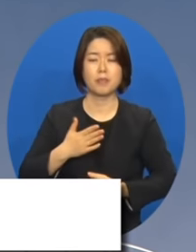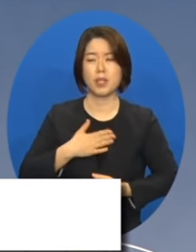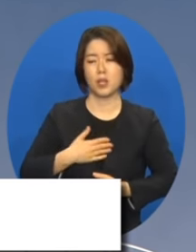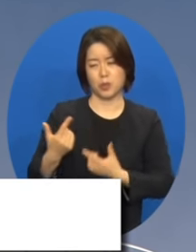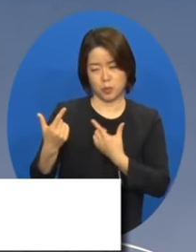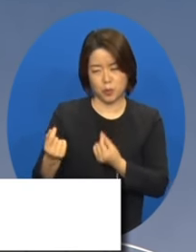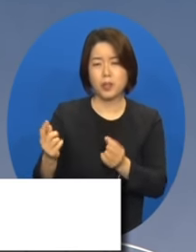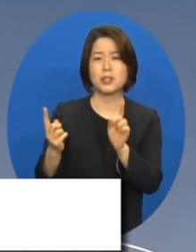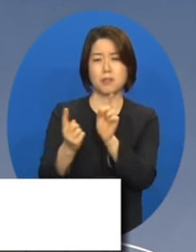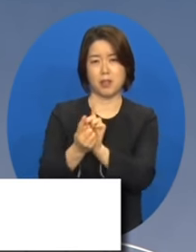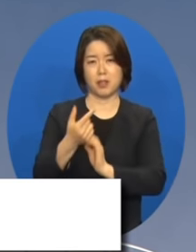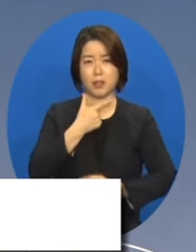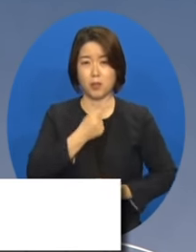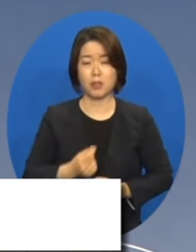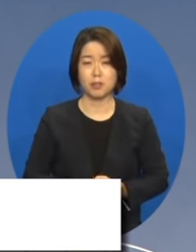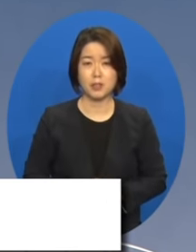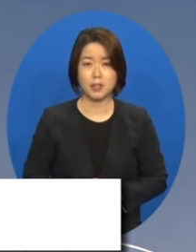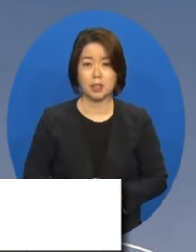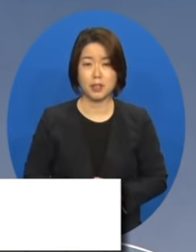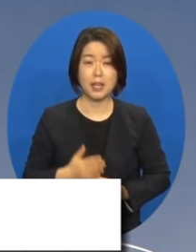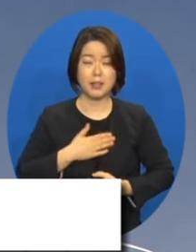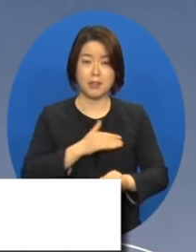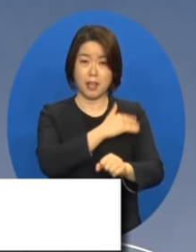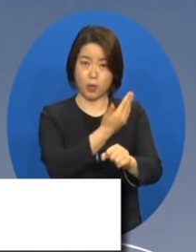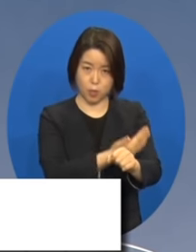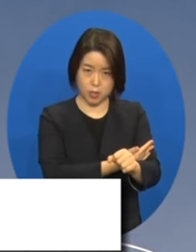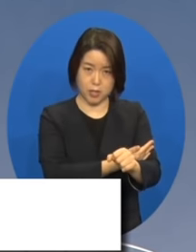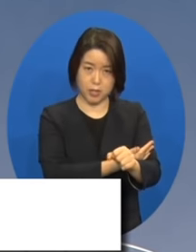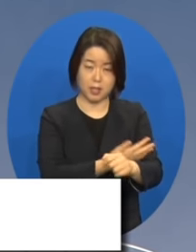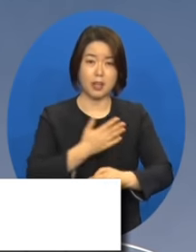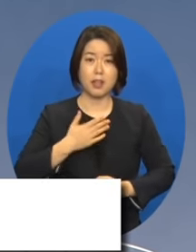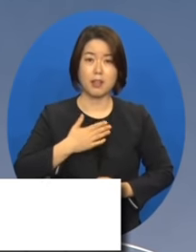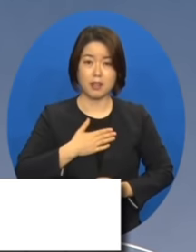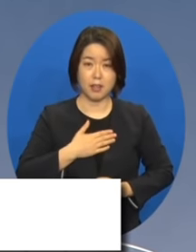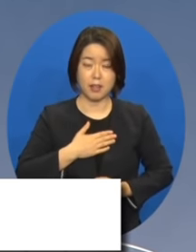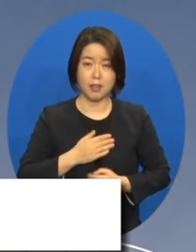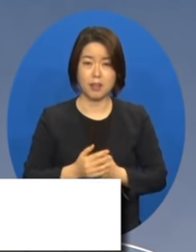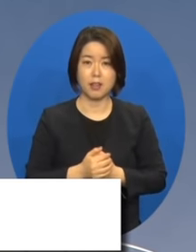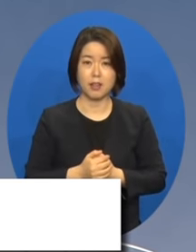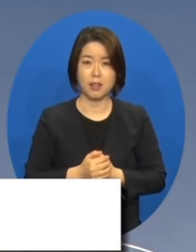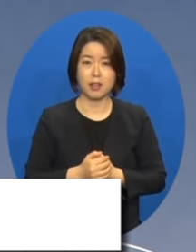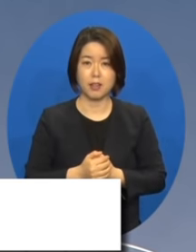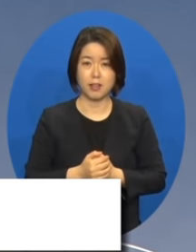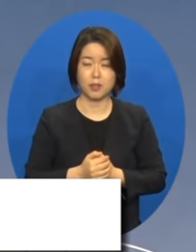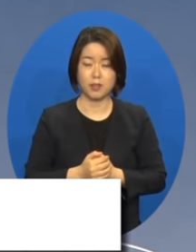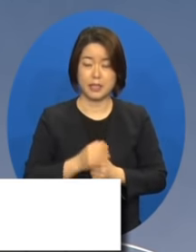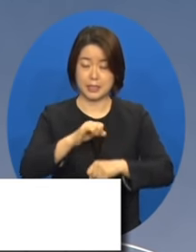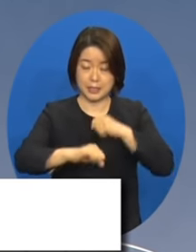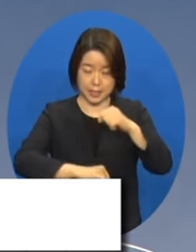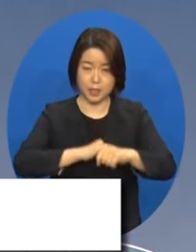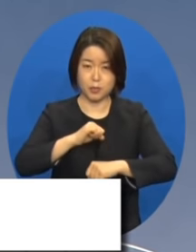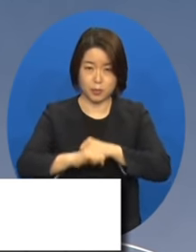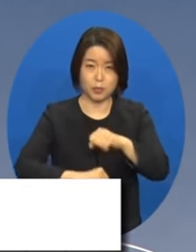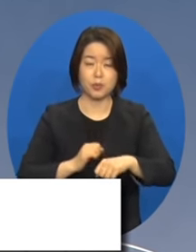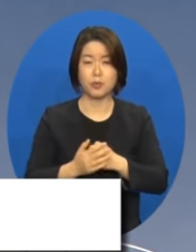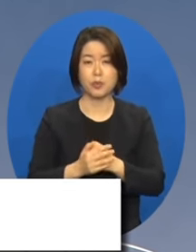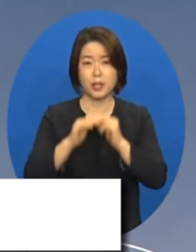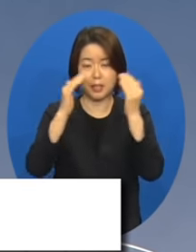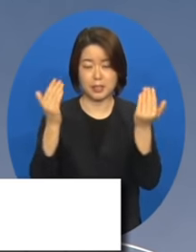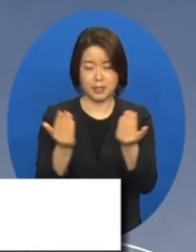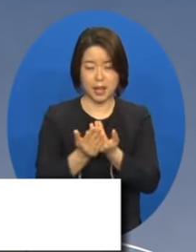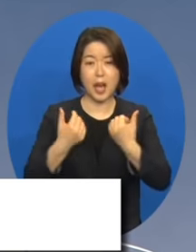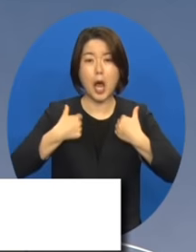만나기 원합니다 내 권리 날 자유 다